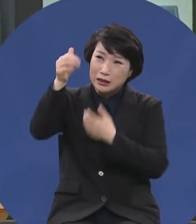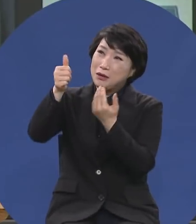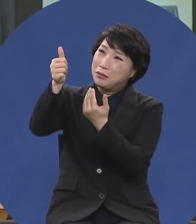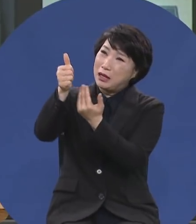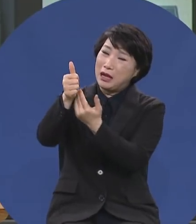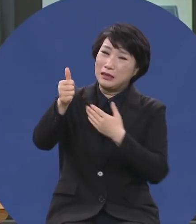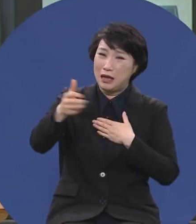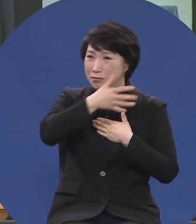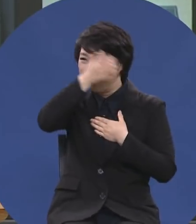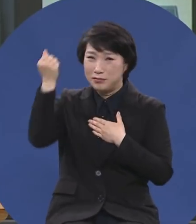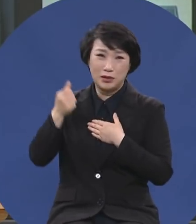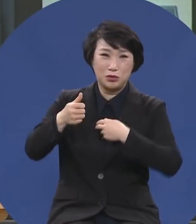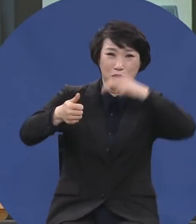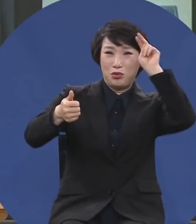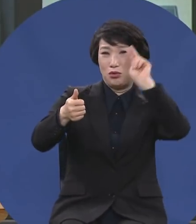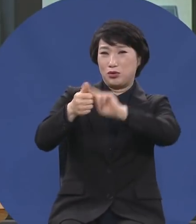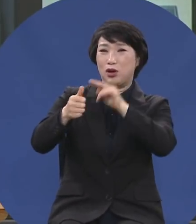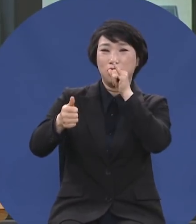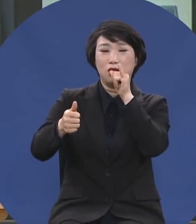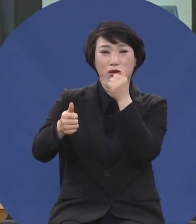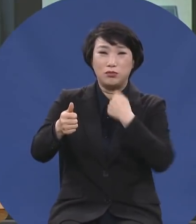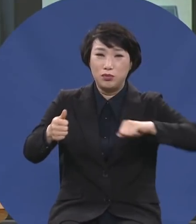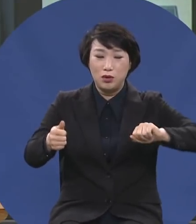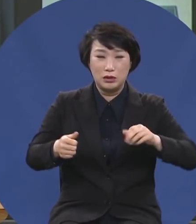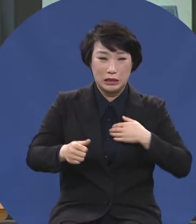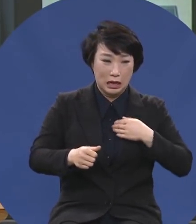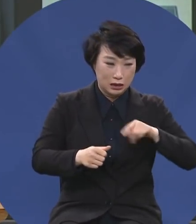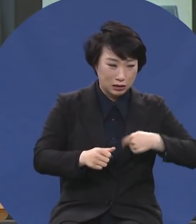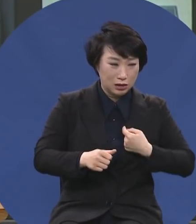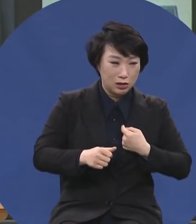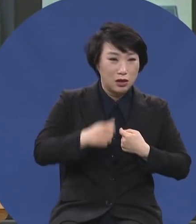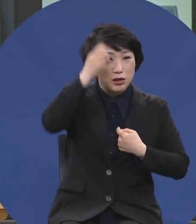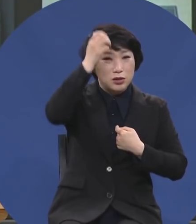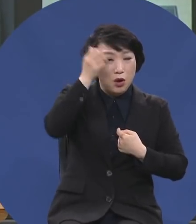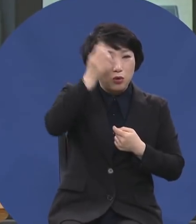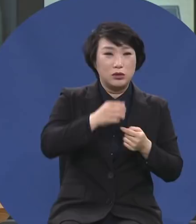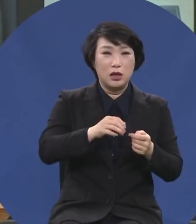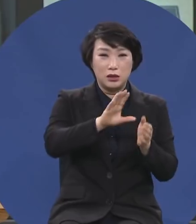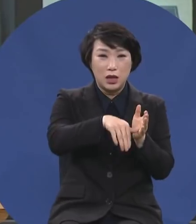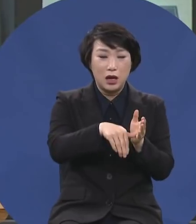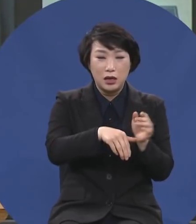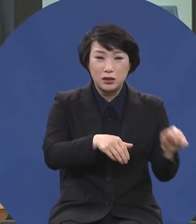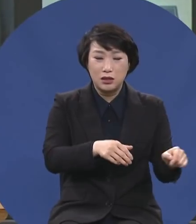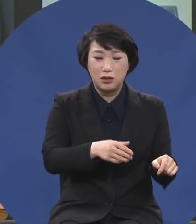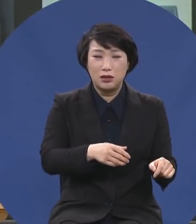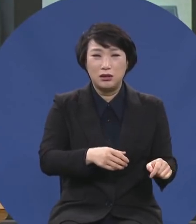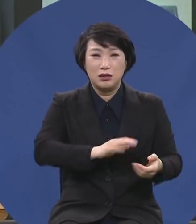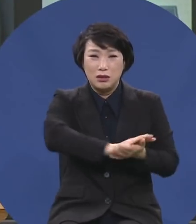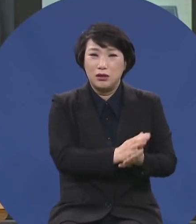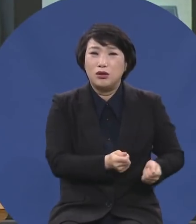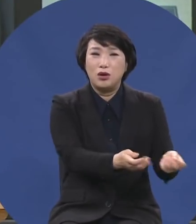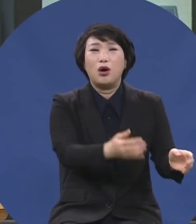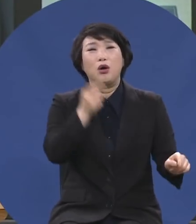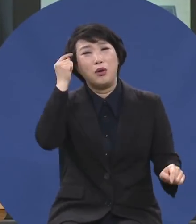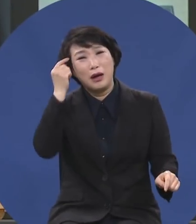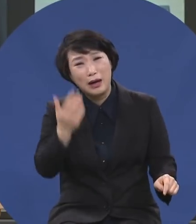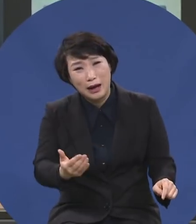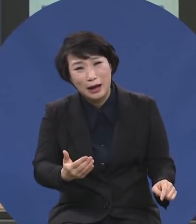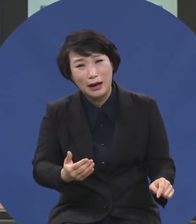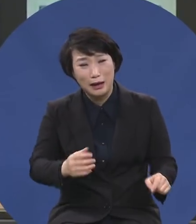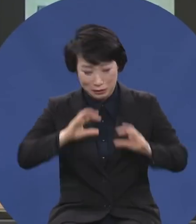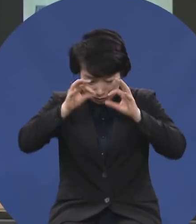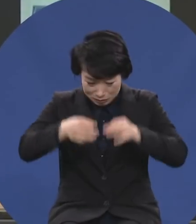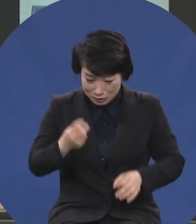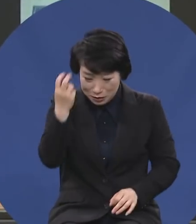향해서 매정하게 도전하며 자기 영혼을 위해서 이렇게 무정하게 짓밟을 수가 있는가